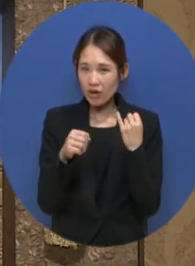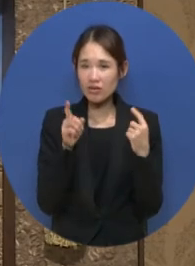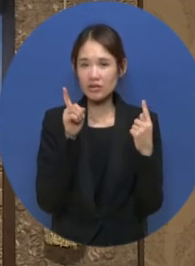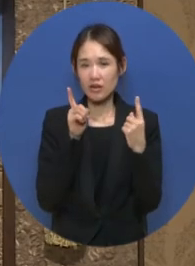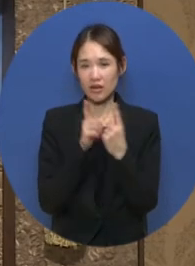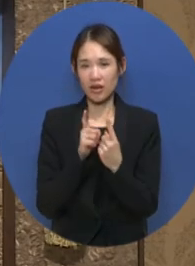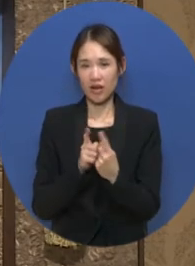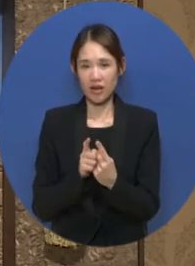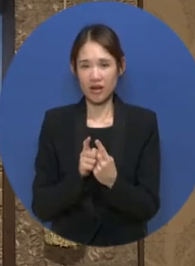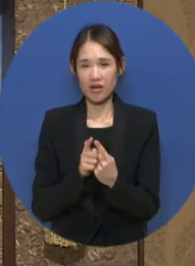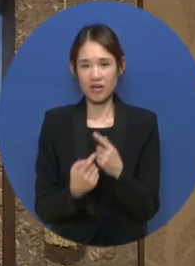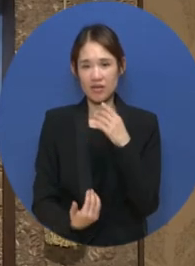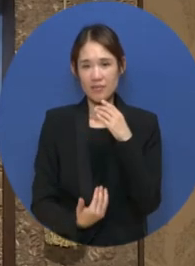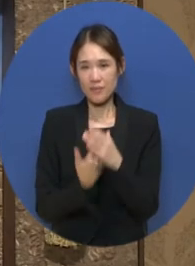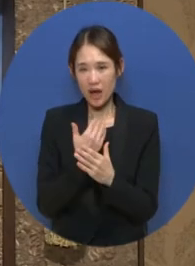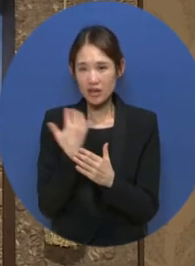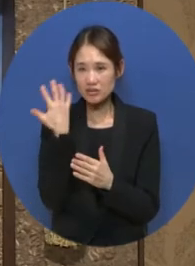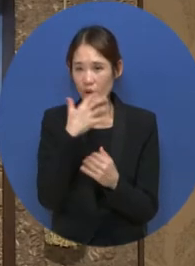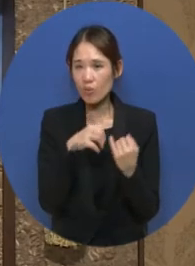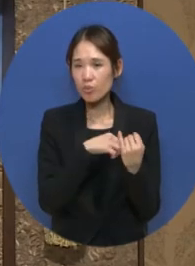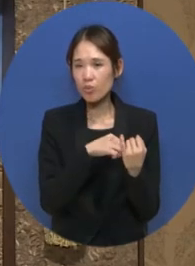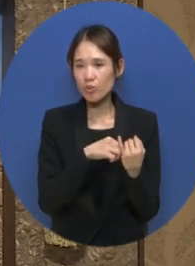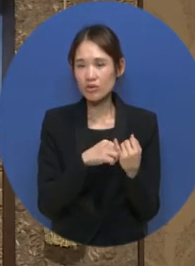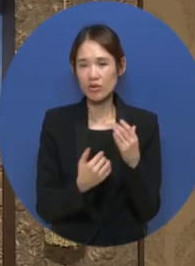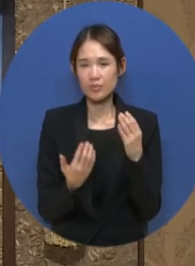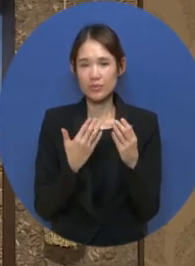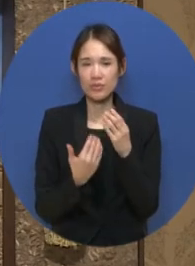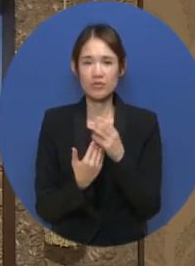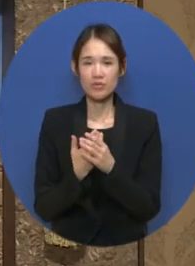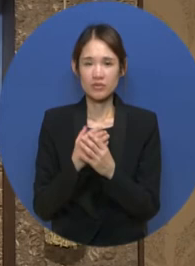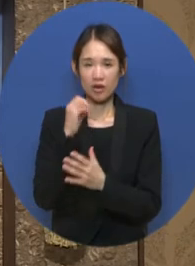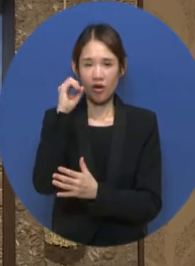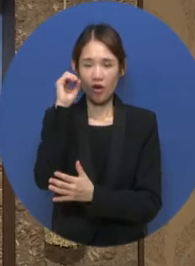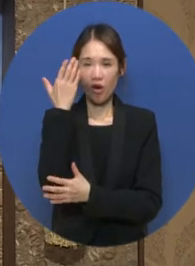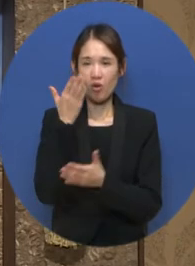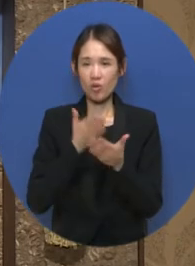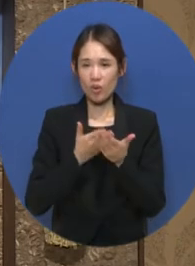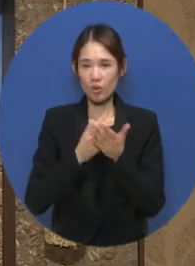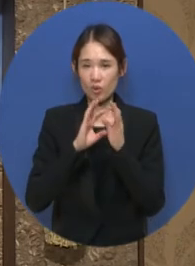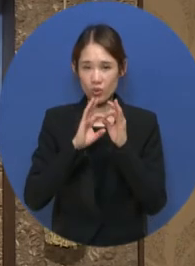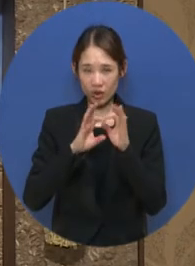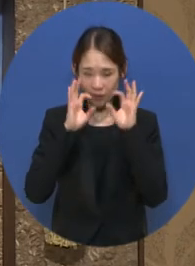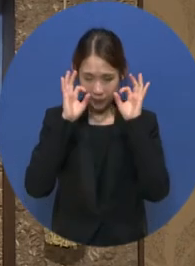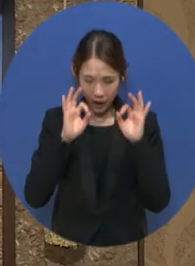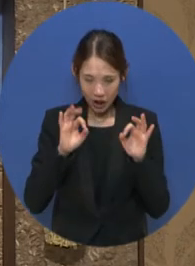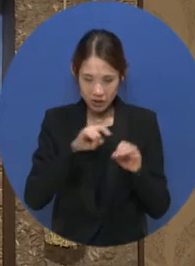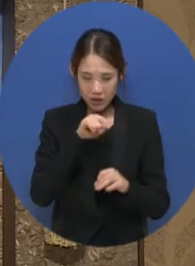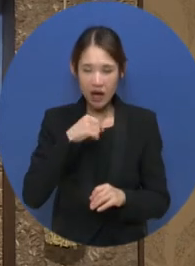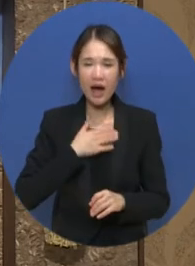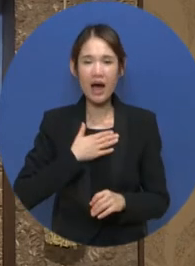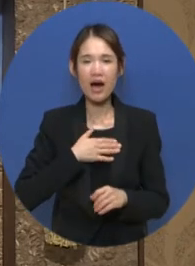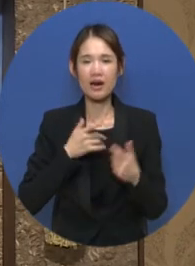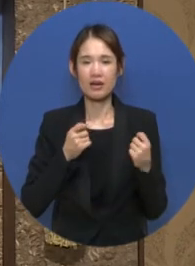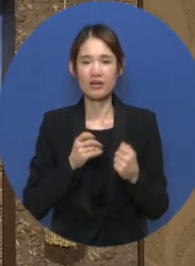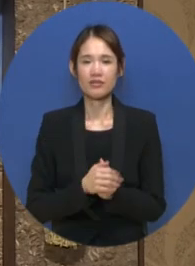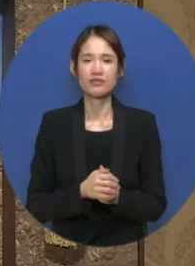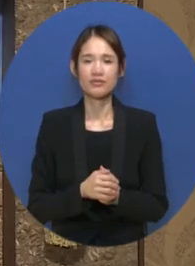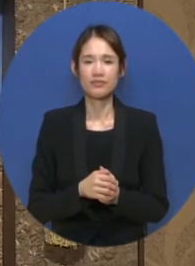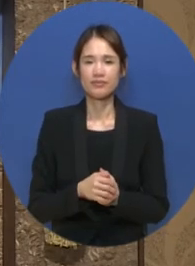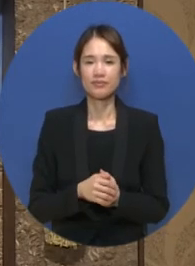당해서 에서 보는 사건이었습니다 근데 이게 이제 언론을 통해서 이제 많이 알려져서 이제 많이들 아시고 계신 사건인데